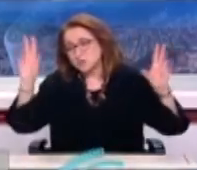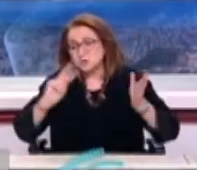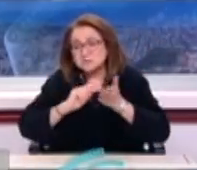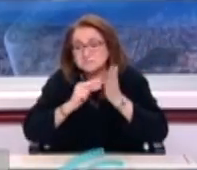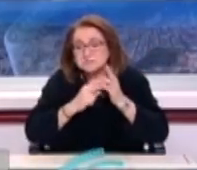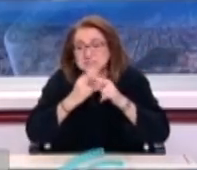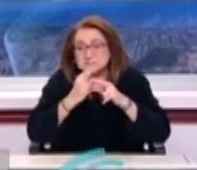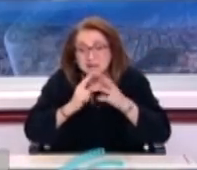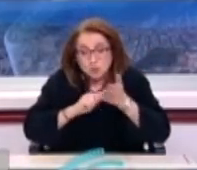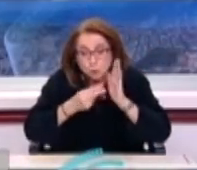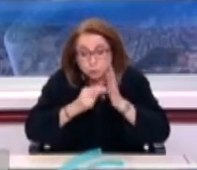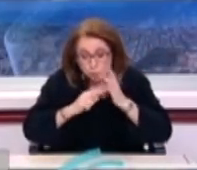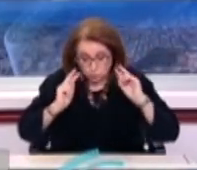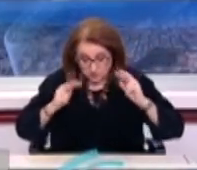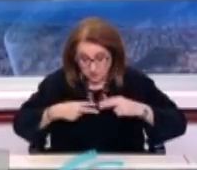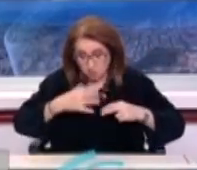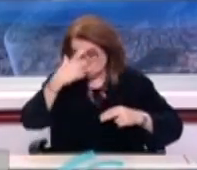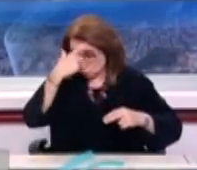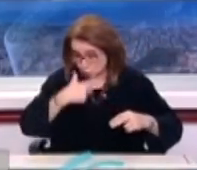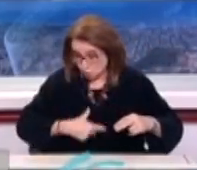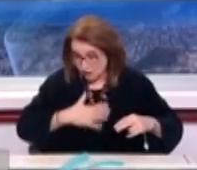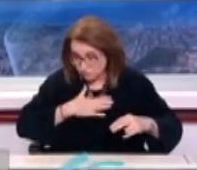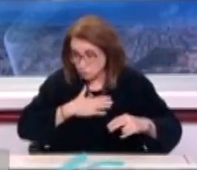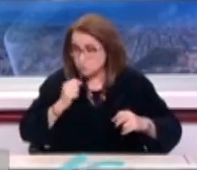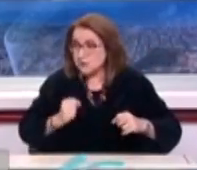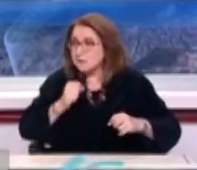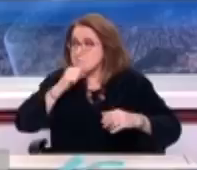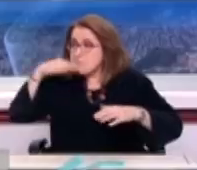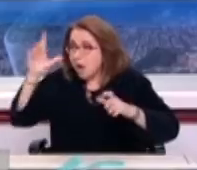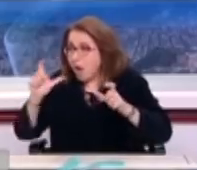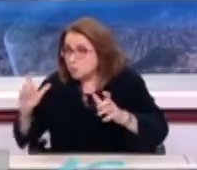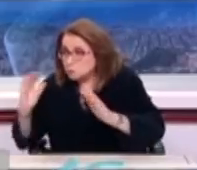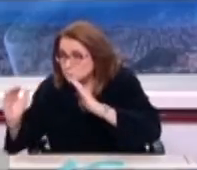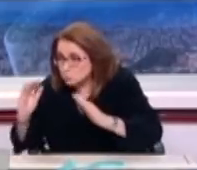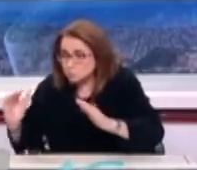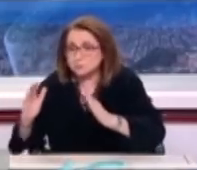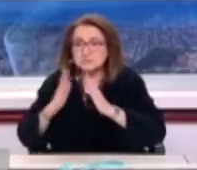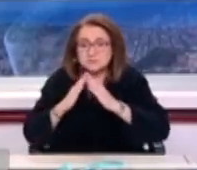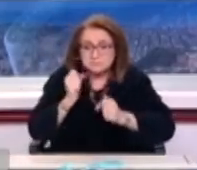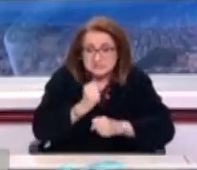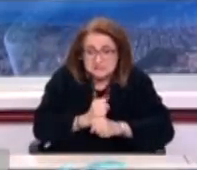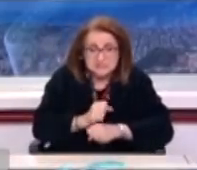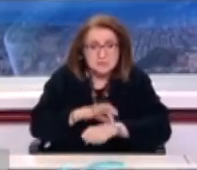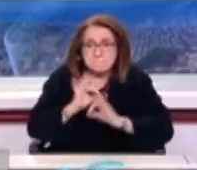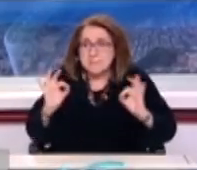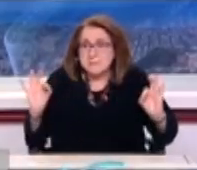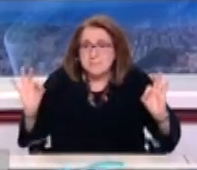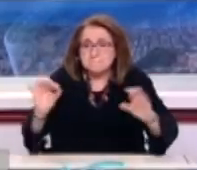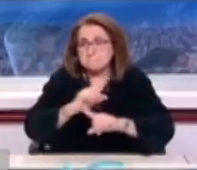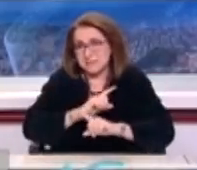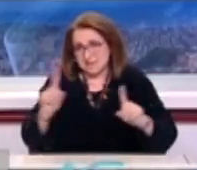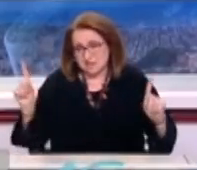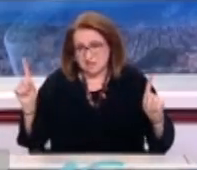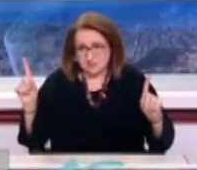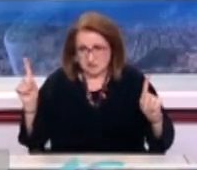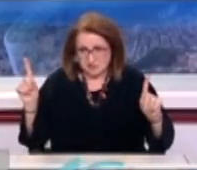μας και προφύλαξης των διπλανών μας με τα μέτρα υγιεινής και της απομόνωσης στο σπίτι μας. Πλησιάζουμε σε αυτή την κατάσταση, είμαστε πάρα πολύ κοντά,